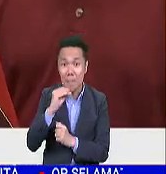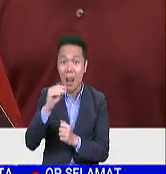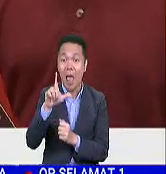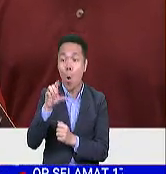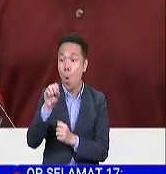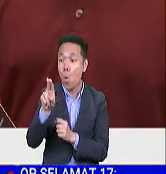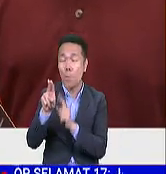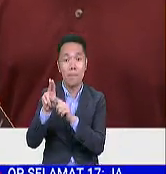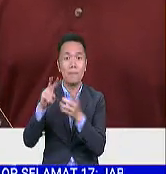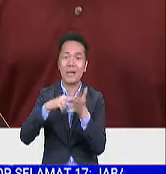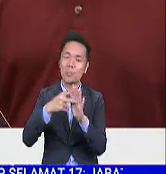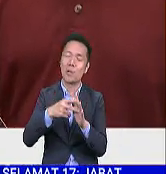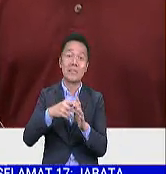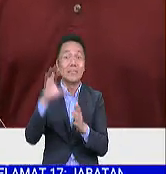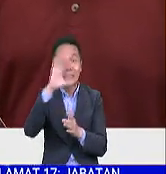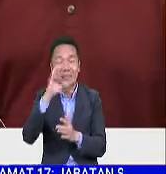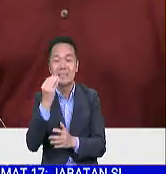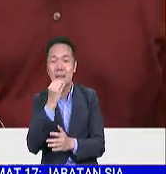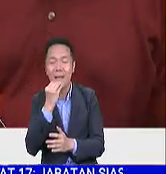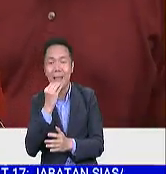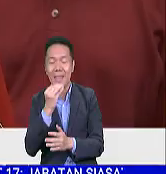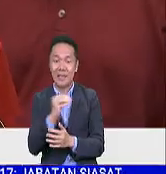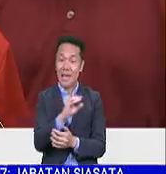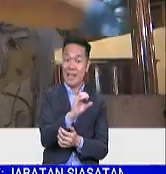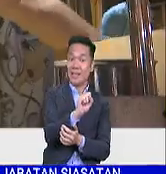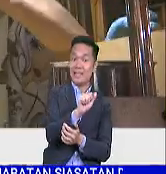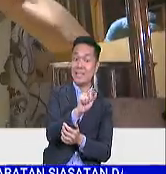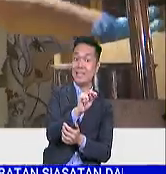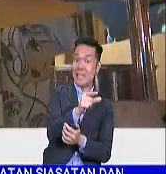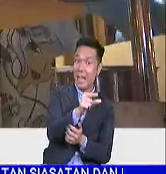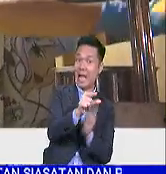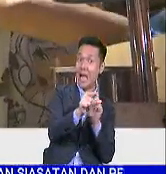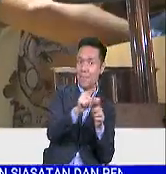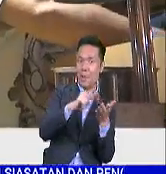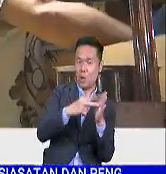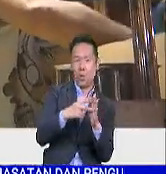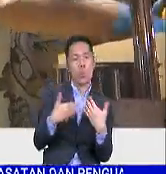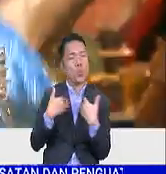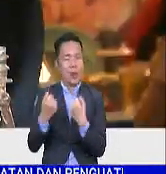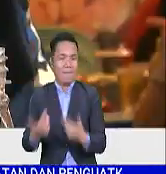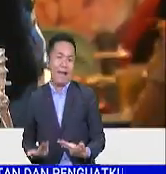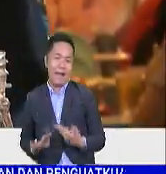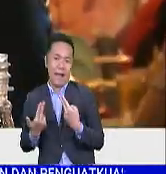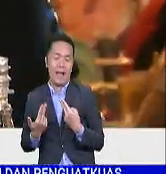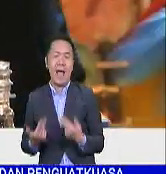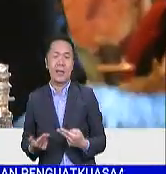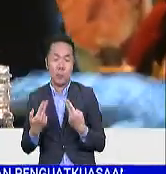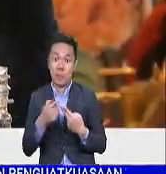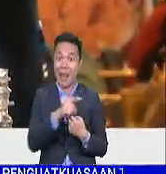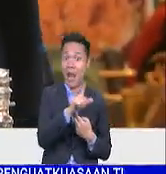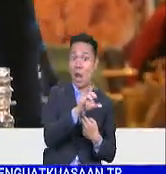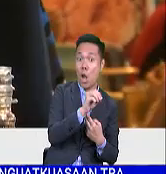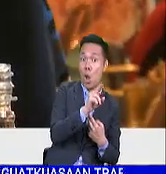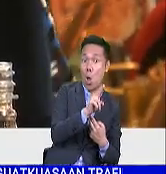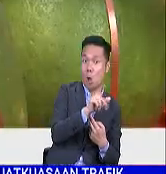bersama-sama cari makan. Sang mean hidup bersama-sama. Pelbagai hidangan lain juga sering disajikan